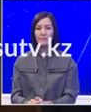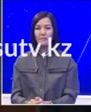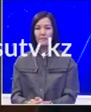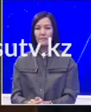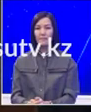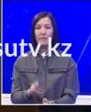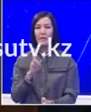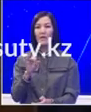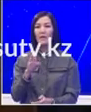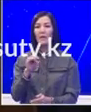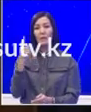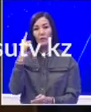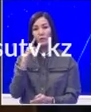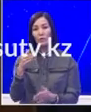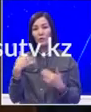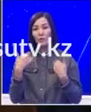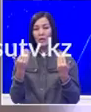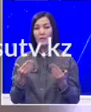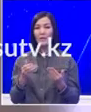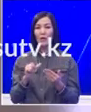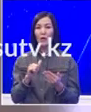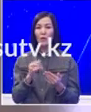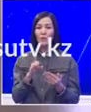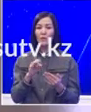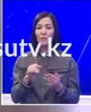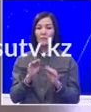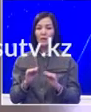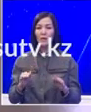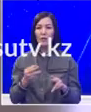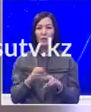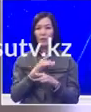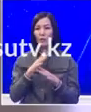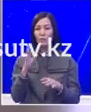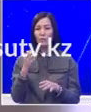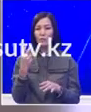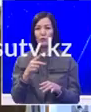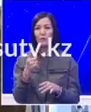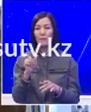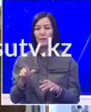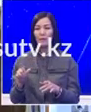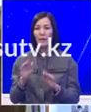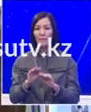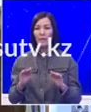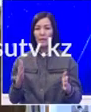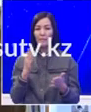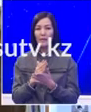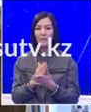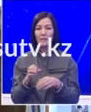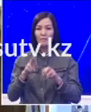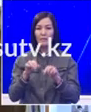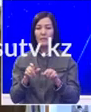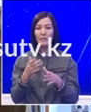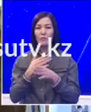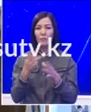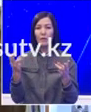Камила Рустемқызының пікірінше, қазір өңірде аутизммен ауыратын бала көбейіп келеді. 521 әрбіріне арнайы маман көмегі қажет. Ал